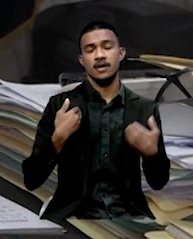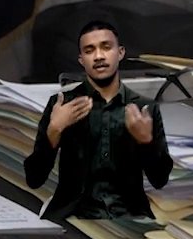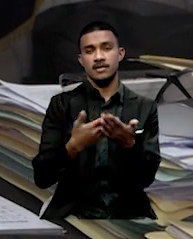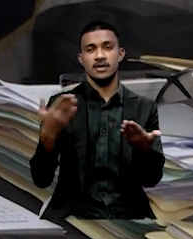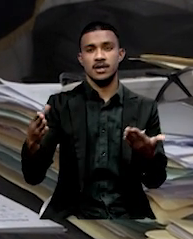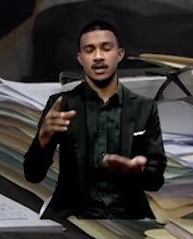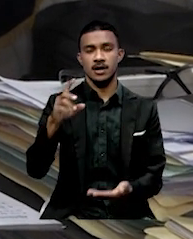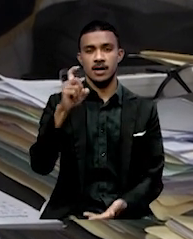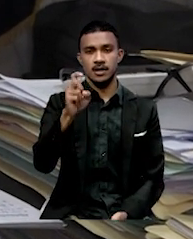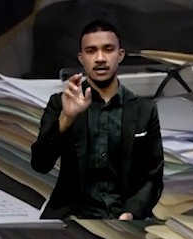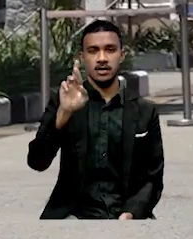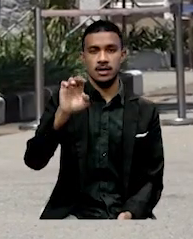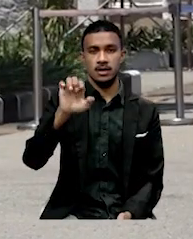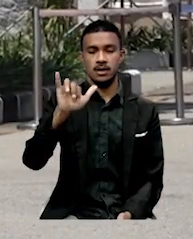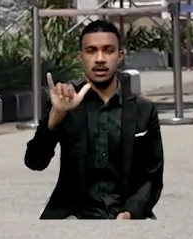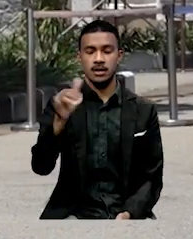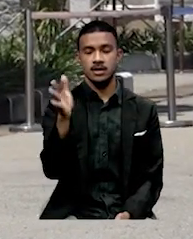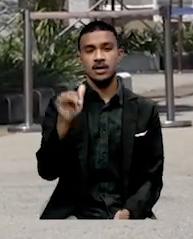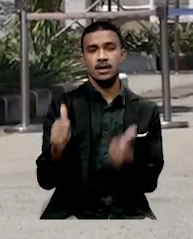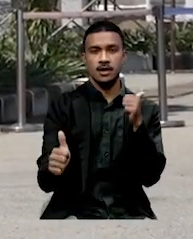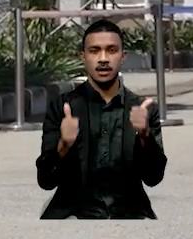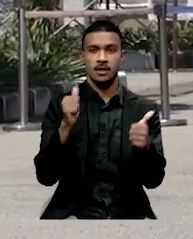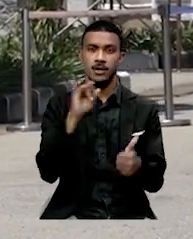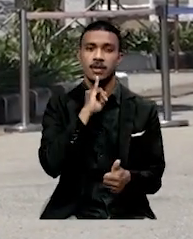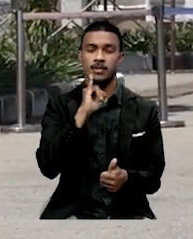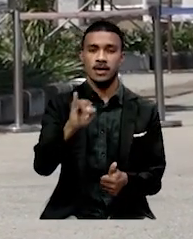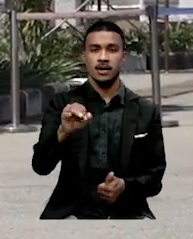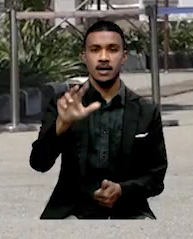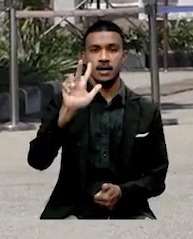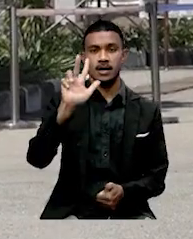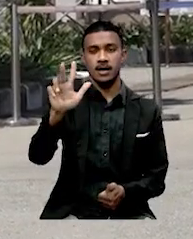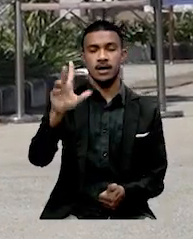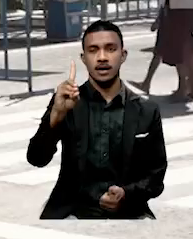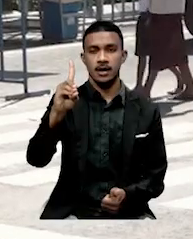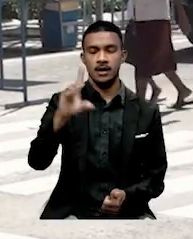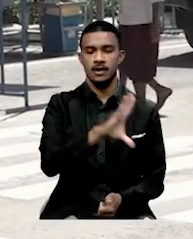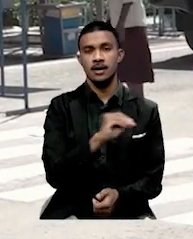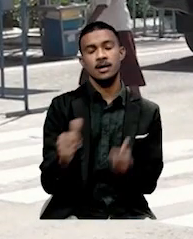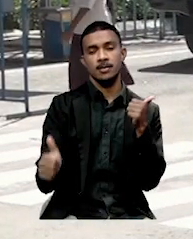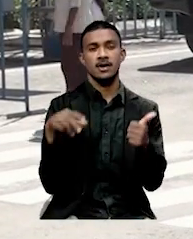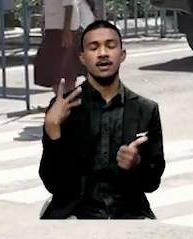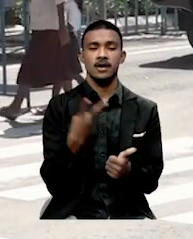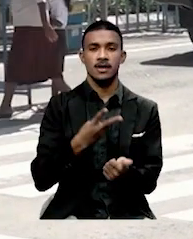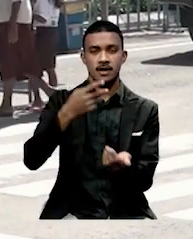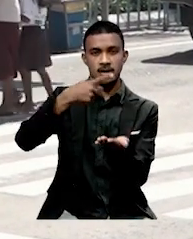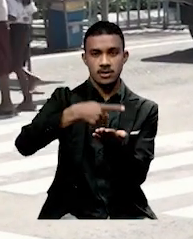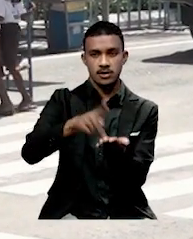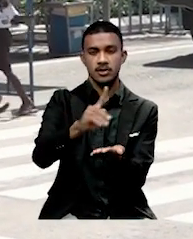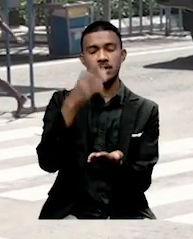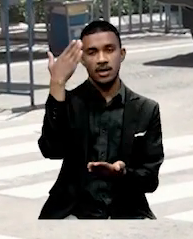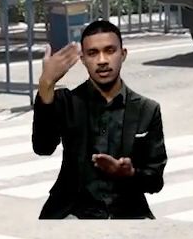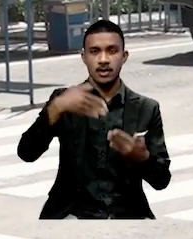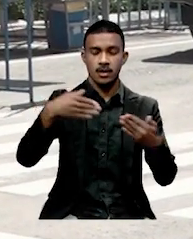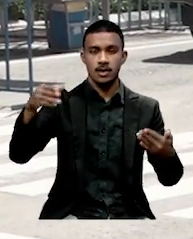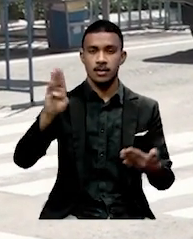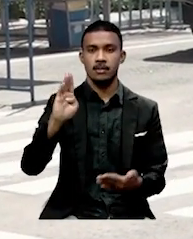ser ne la os isira na bem mas ka tiga dimensi. Tiga dimensi ita foi insosa tau iha batu gade. Agora